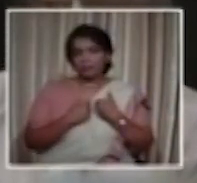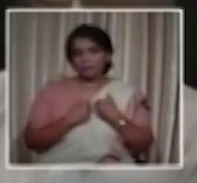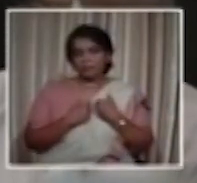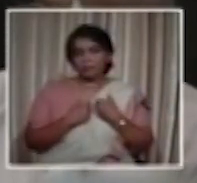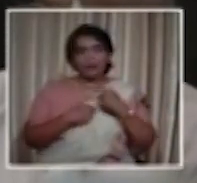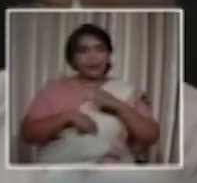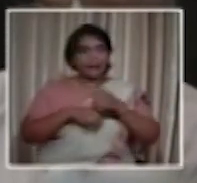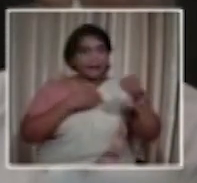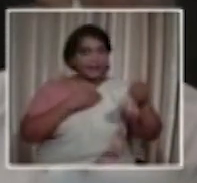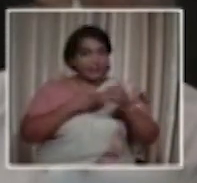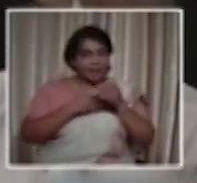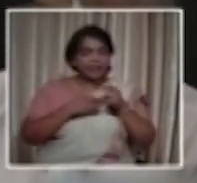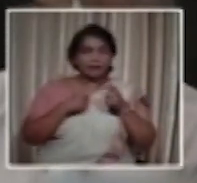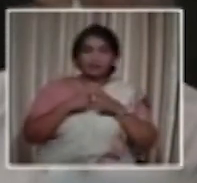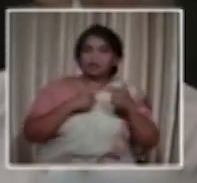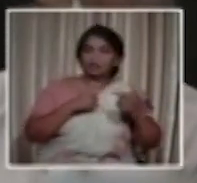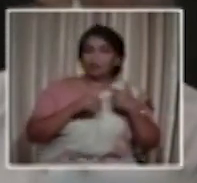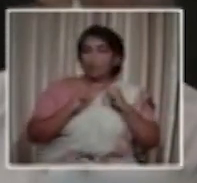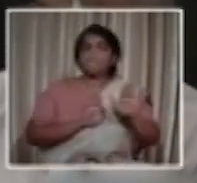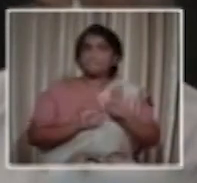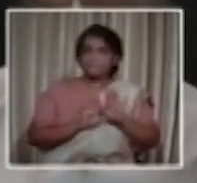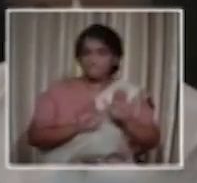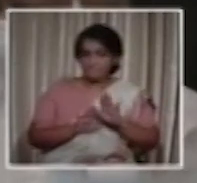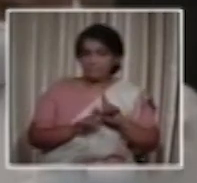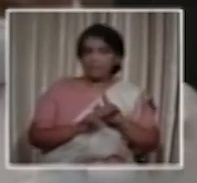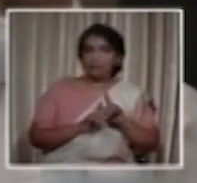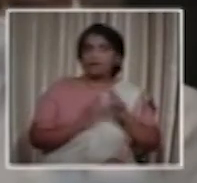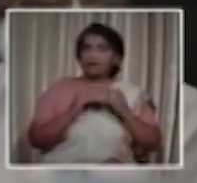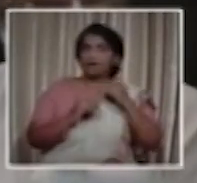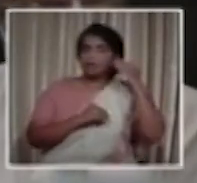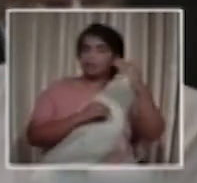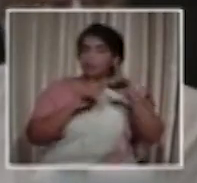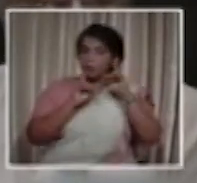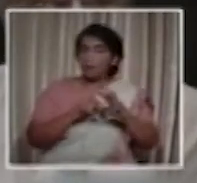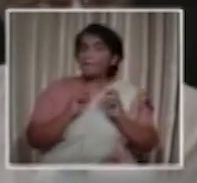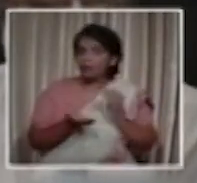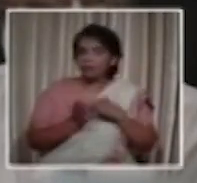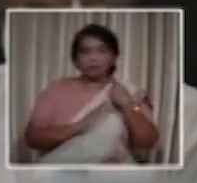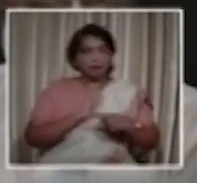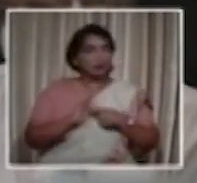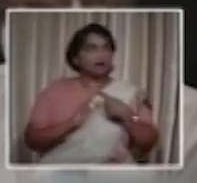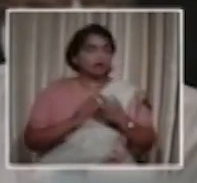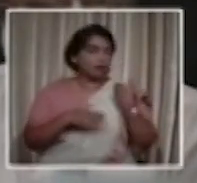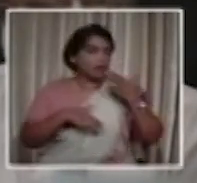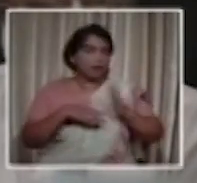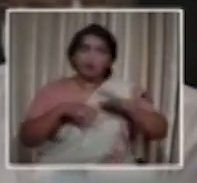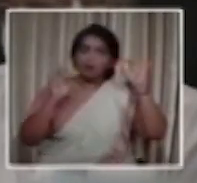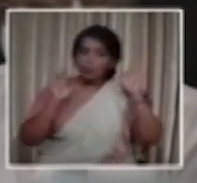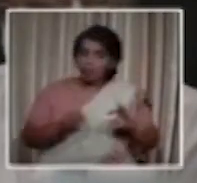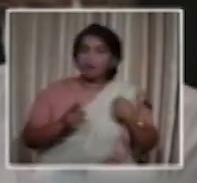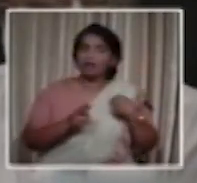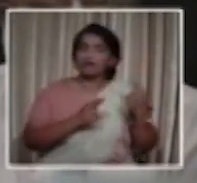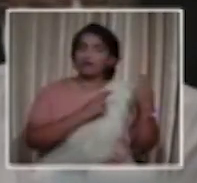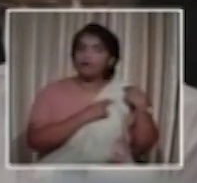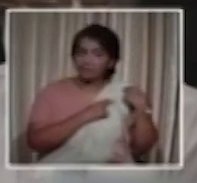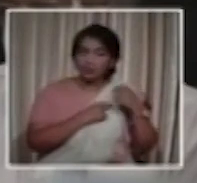කෙටි කාලීනව තත්ත්වය කළමනාකරණය කර ගන්නවා වගේම දිගු කාලීනව මෙවැනි අර්බුදයක් නැවත රට තුළ ඇති නොවීමට වග බලා